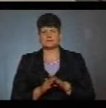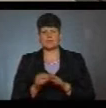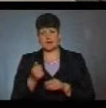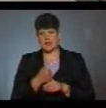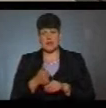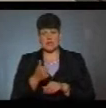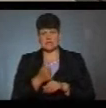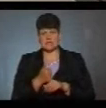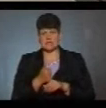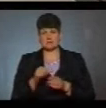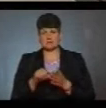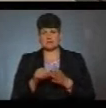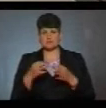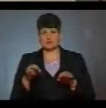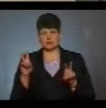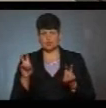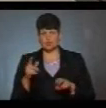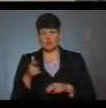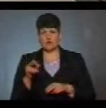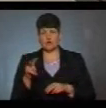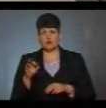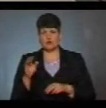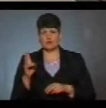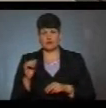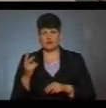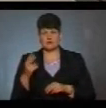Лідирує представник «Свободи» Головко Михайло